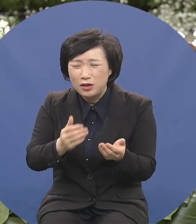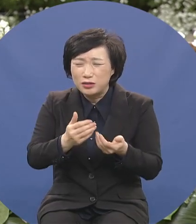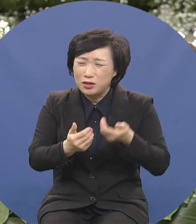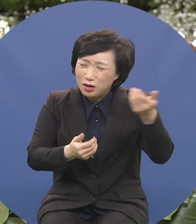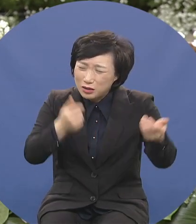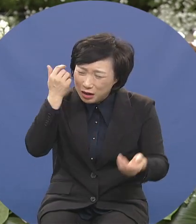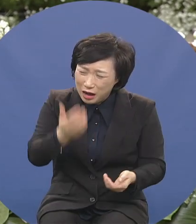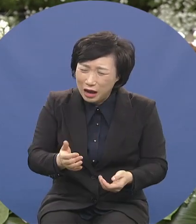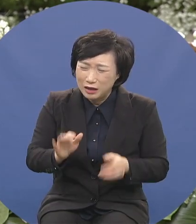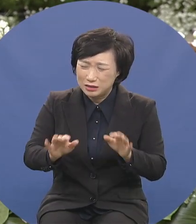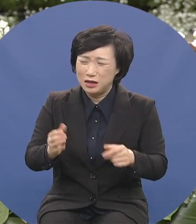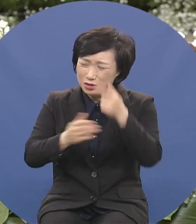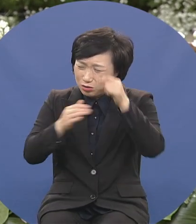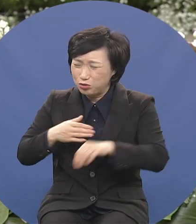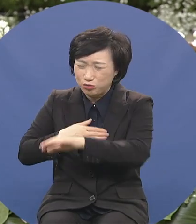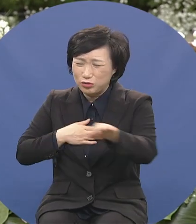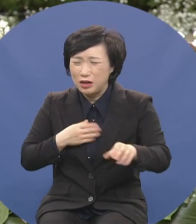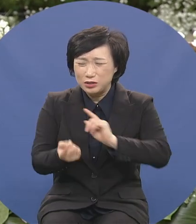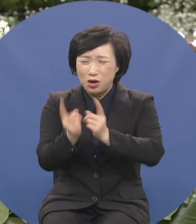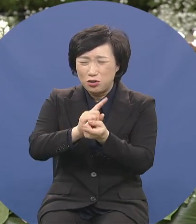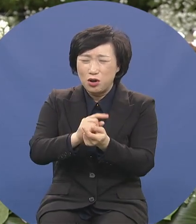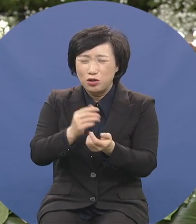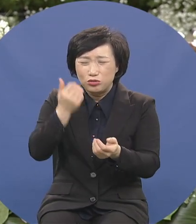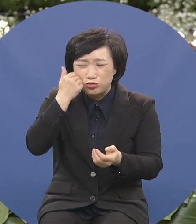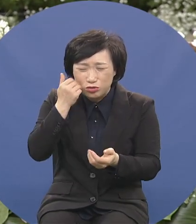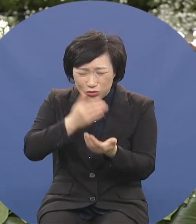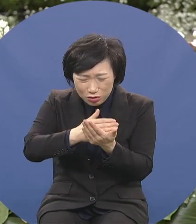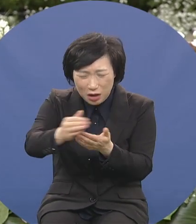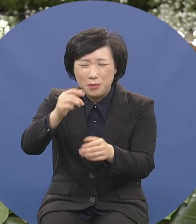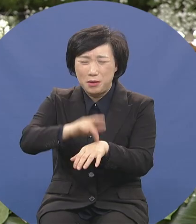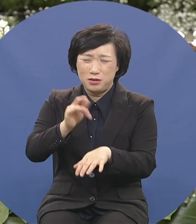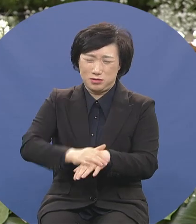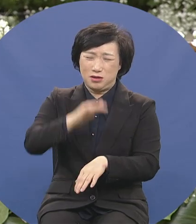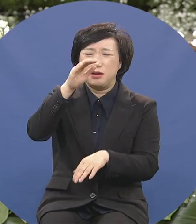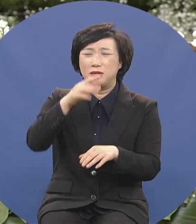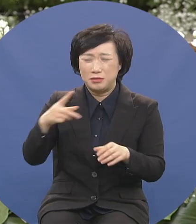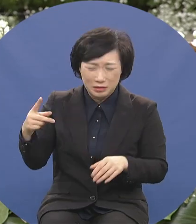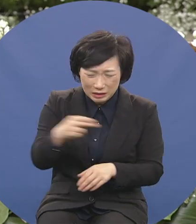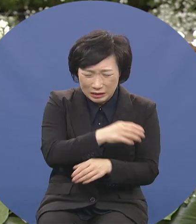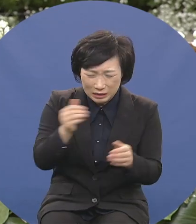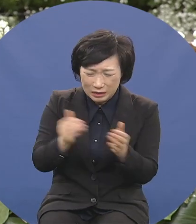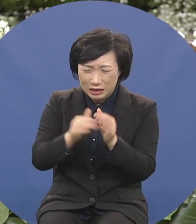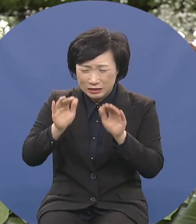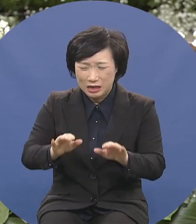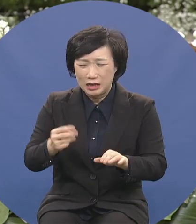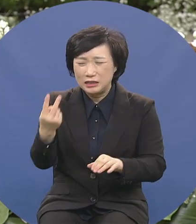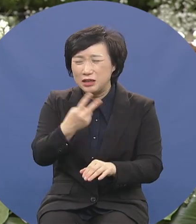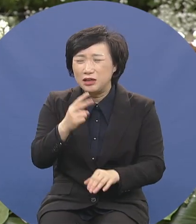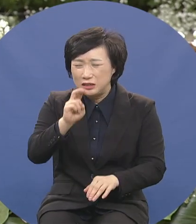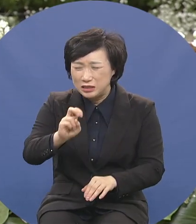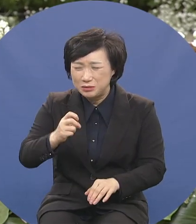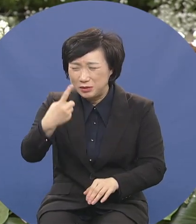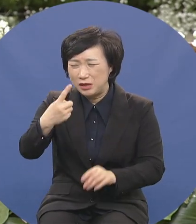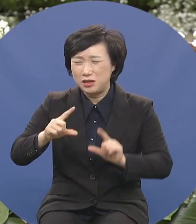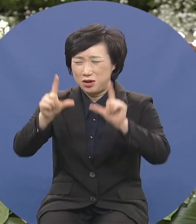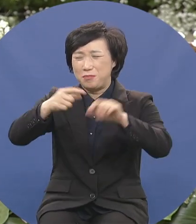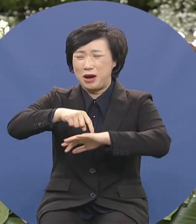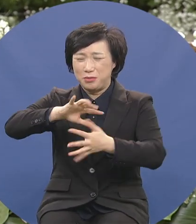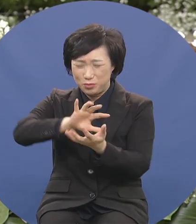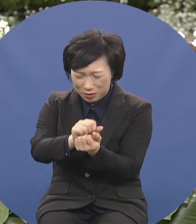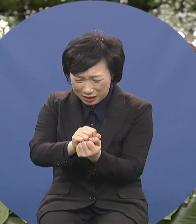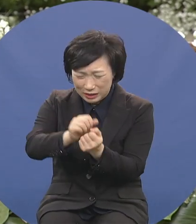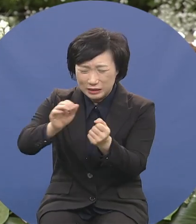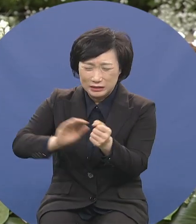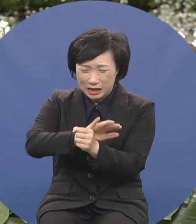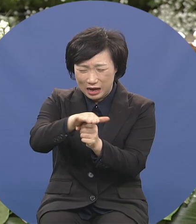우리 성도들이 성도를 쫓아내는 버릇 하지 말게 하시고 2020년도는 마음쏟아 사랑하되